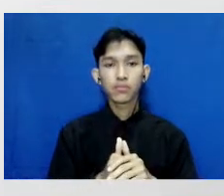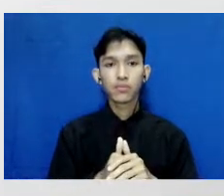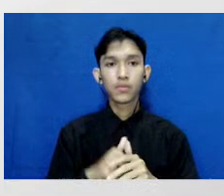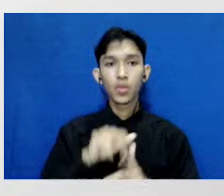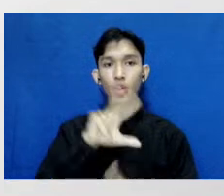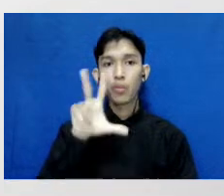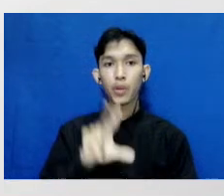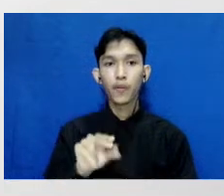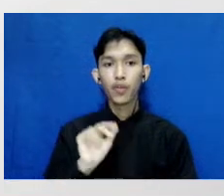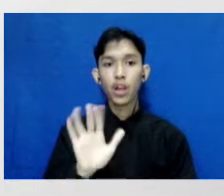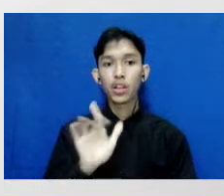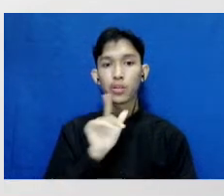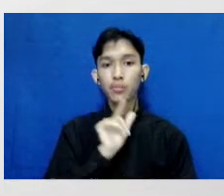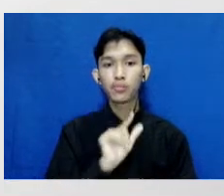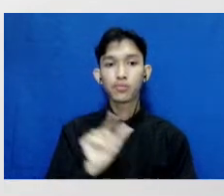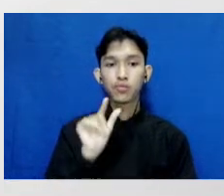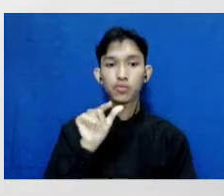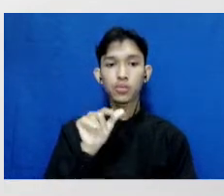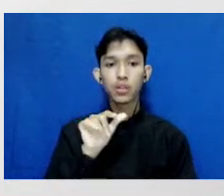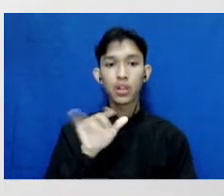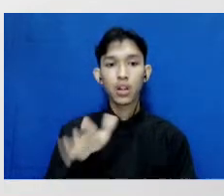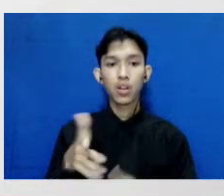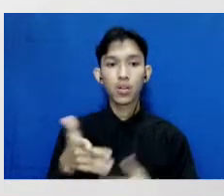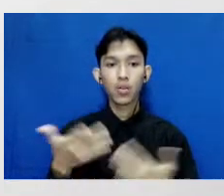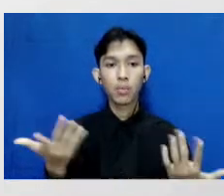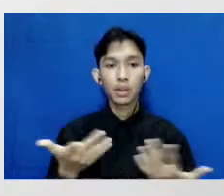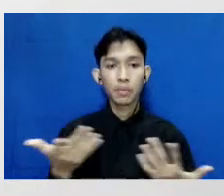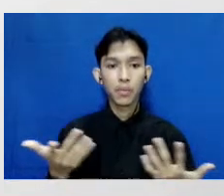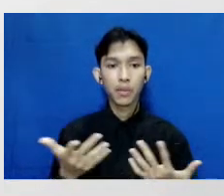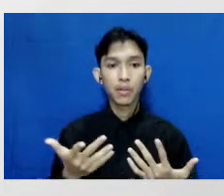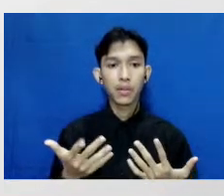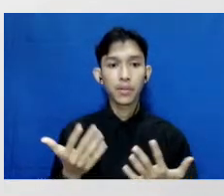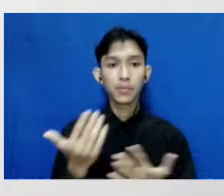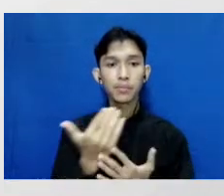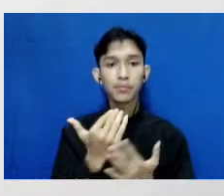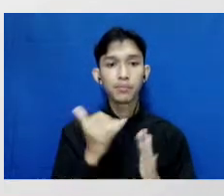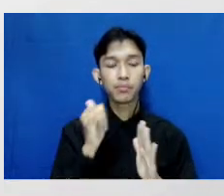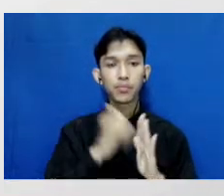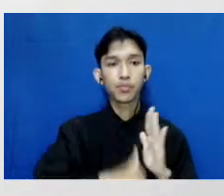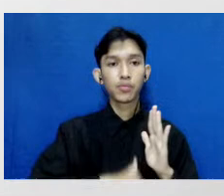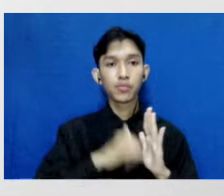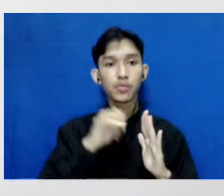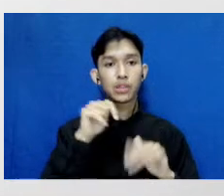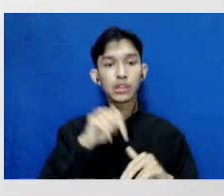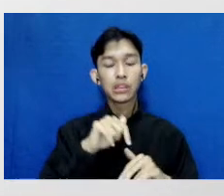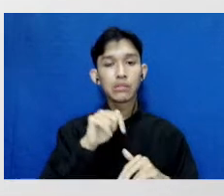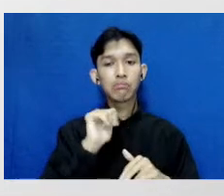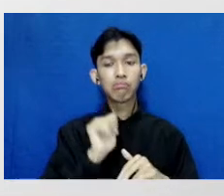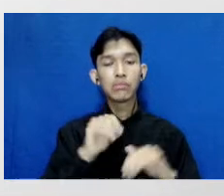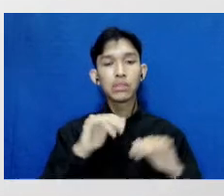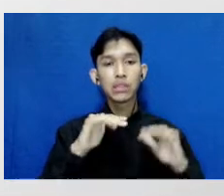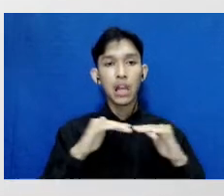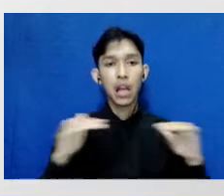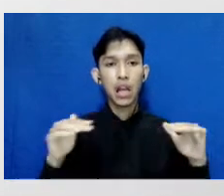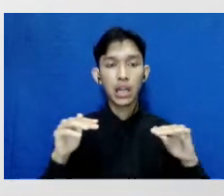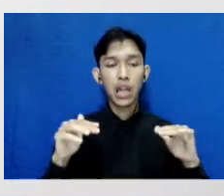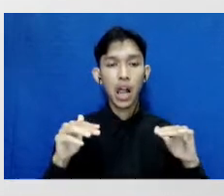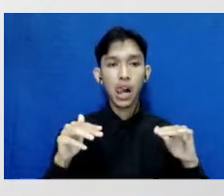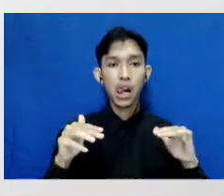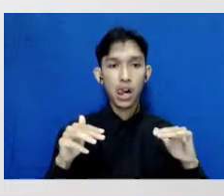kelak memegang posisi otoritas ini atau bagaimana proposal otoritasnya kelak, benar bisa secara adil